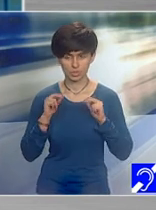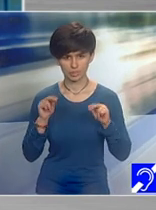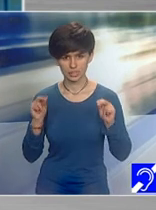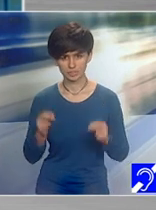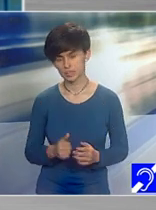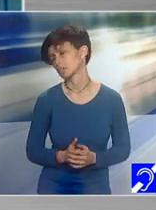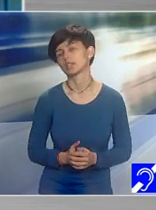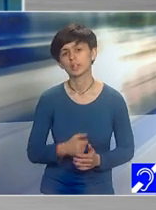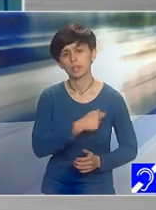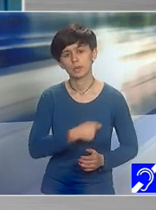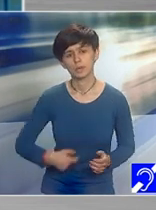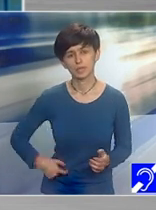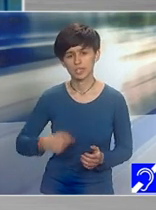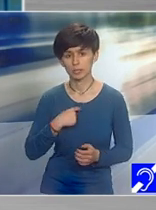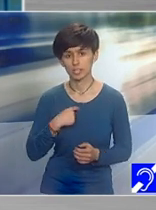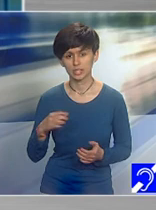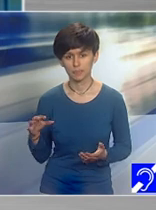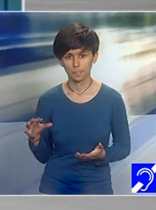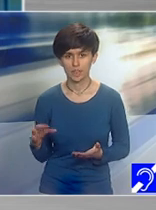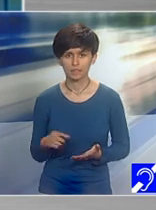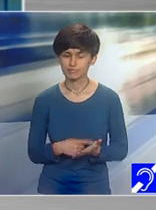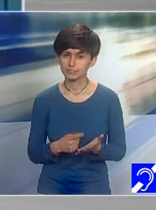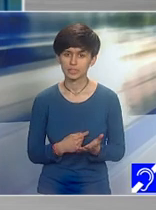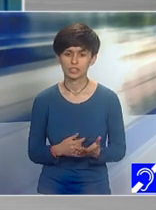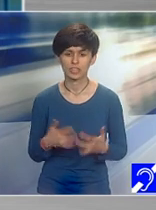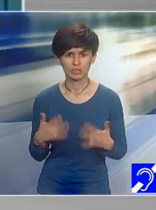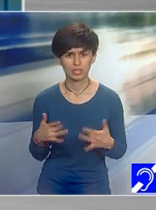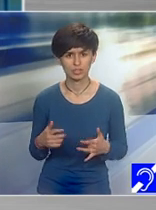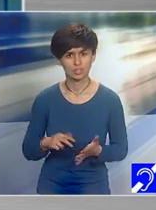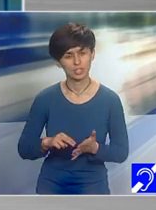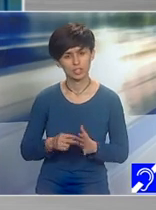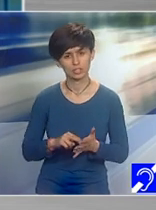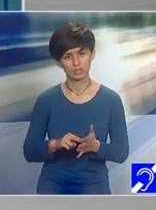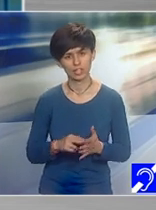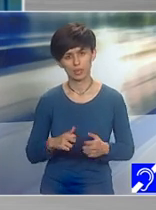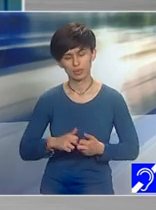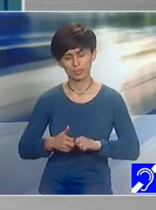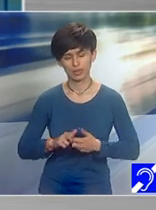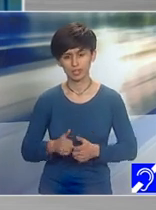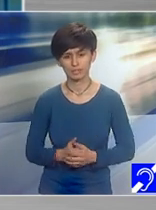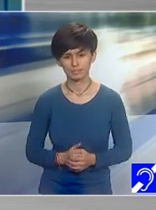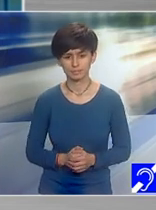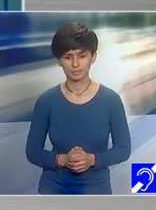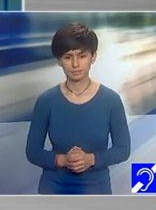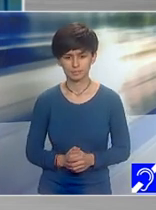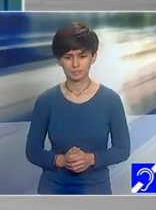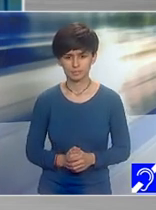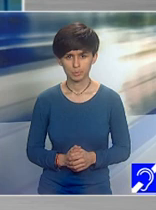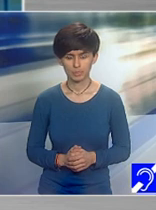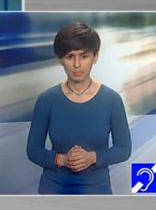poate solicita cât mai urgent ca să această problemă să fie rezolvată. Apoi, pe scurt, o să mai zic câteva